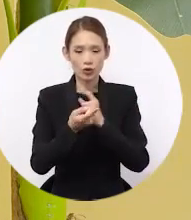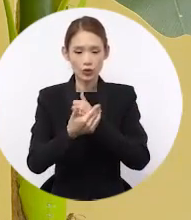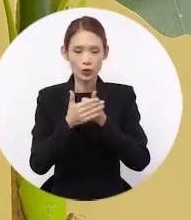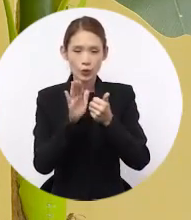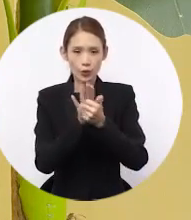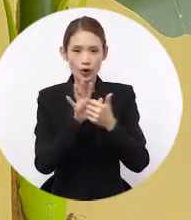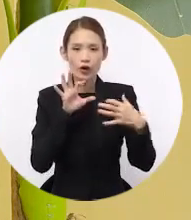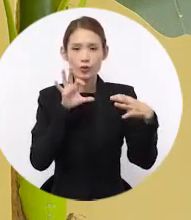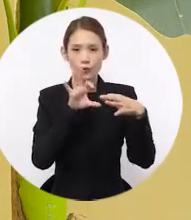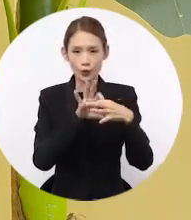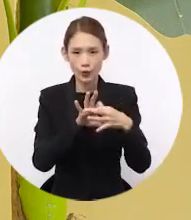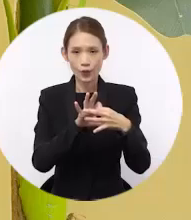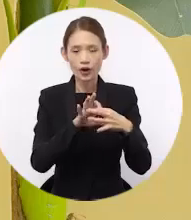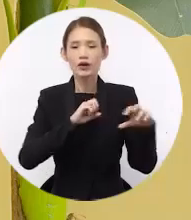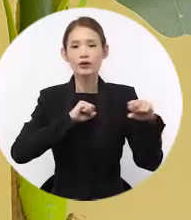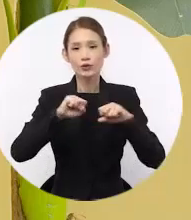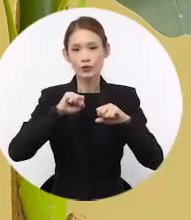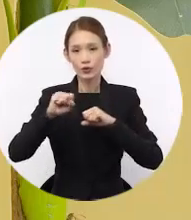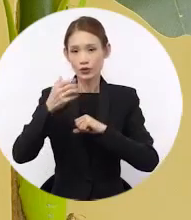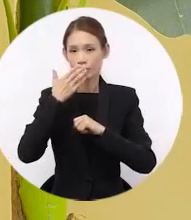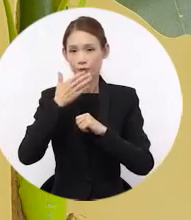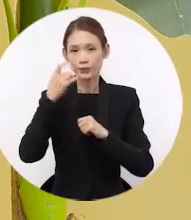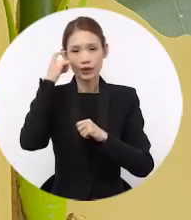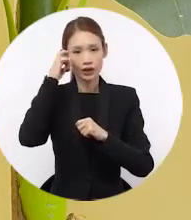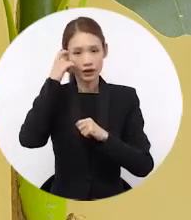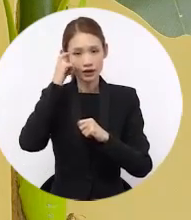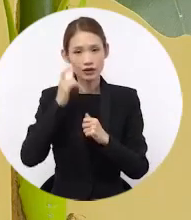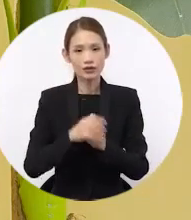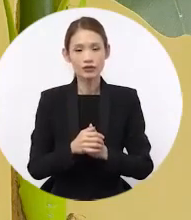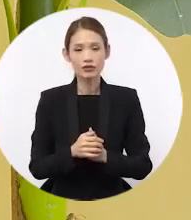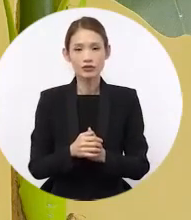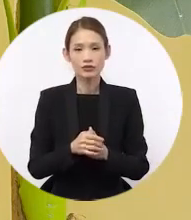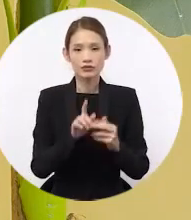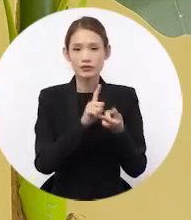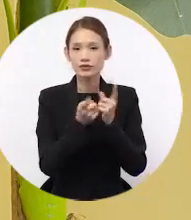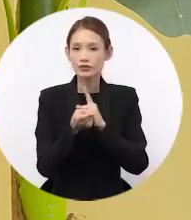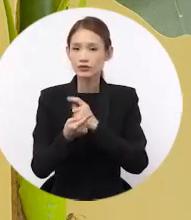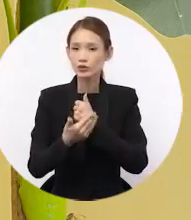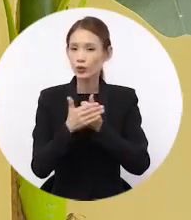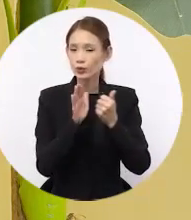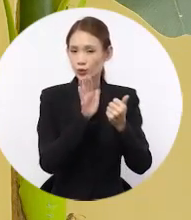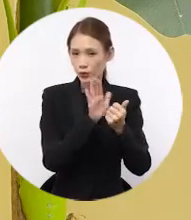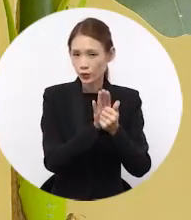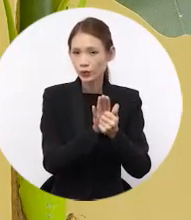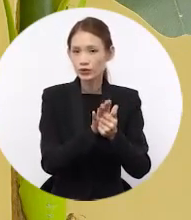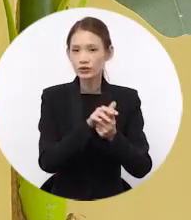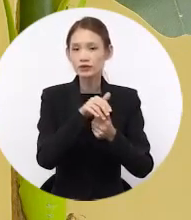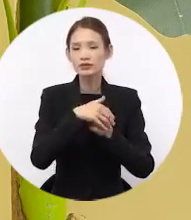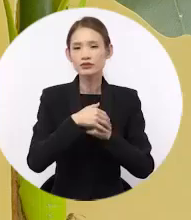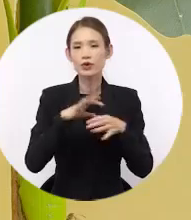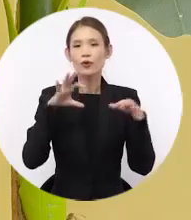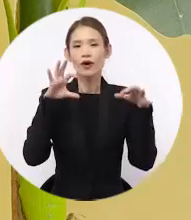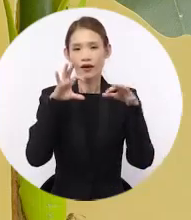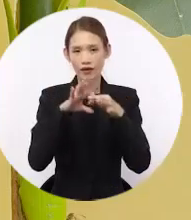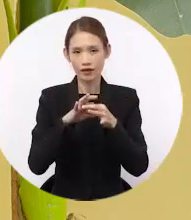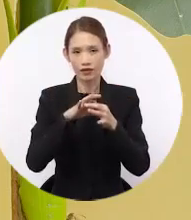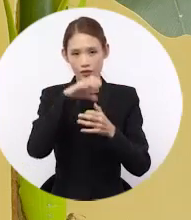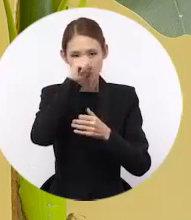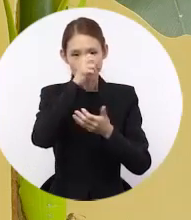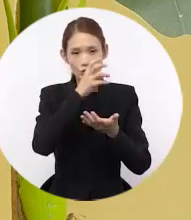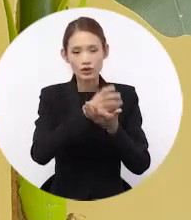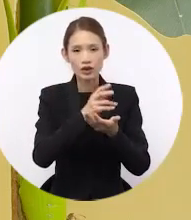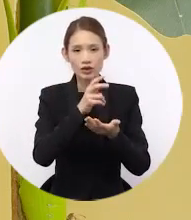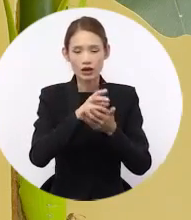분명히 상호적으로 관계를 맺어갈 수 있는 활동들이 있다고 생각을 하고요. 서로가 서로에게 도움이 되는 관계인